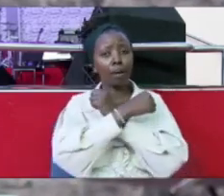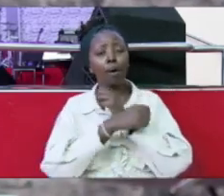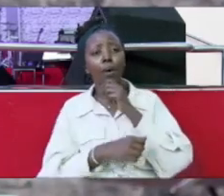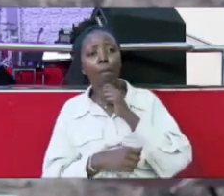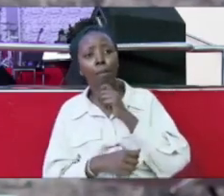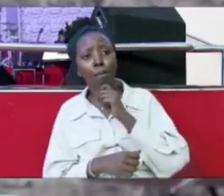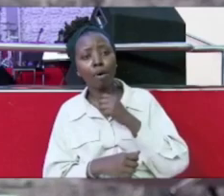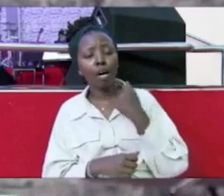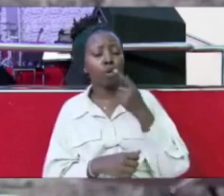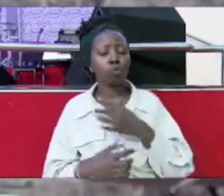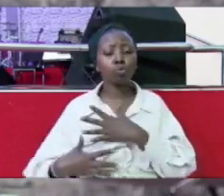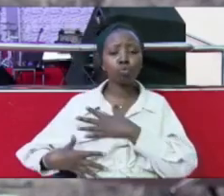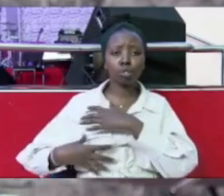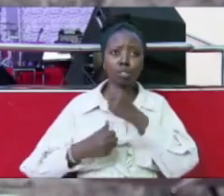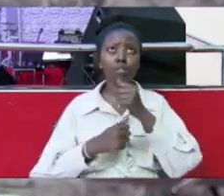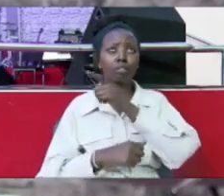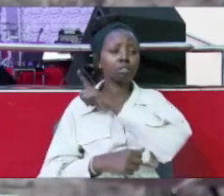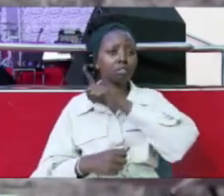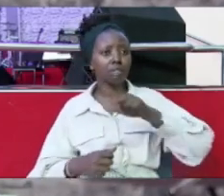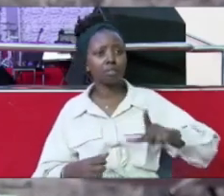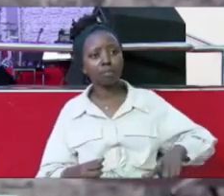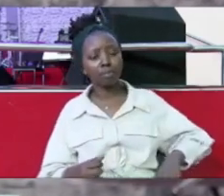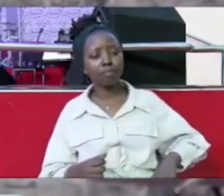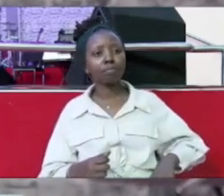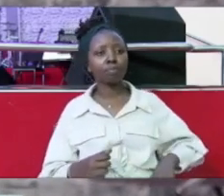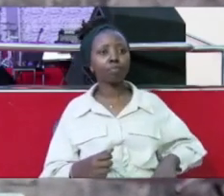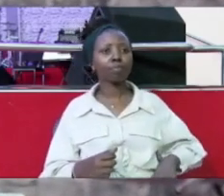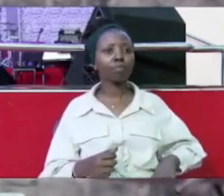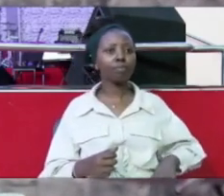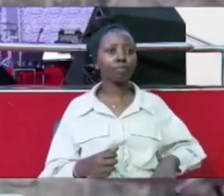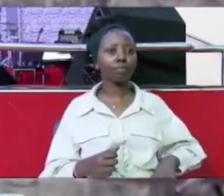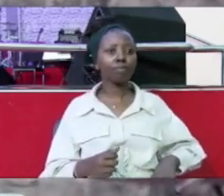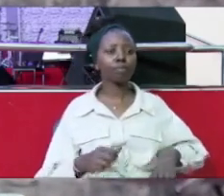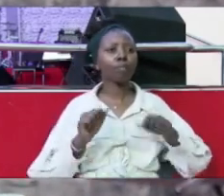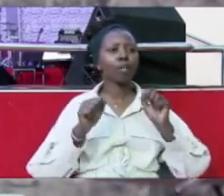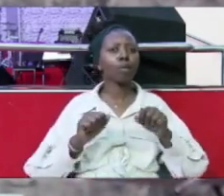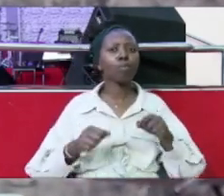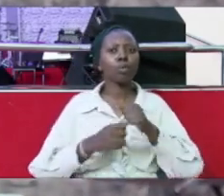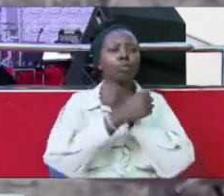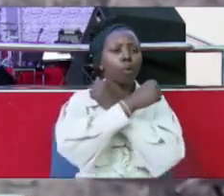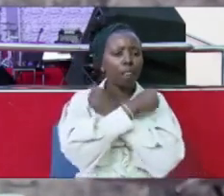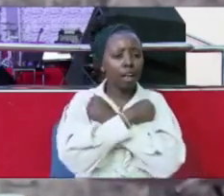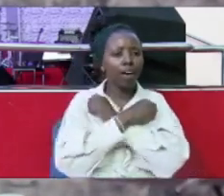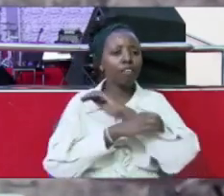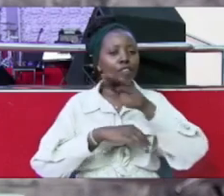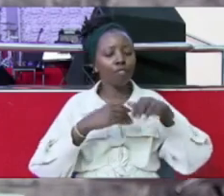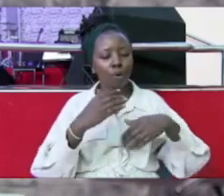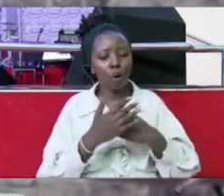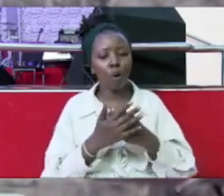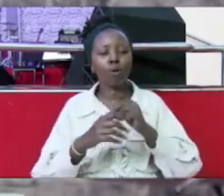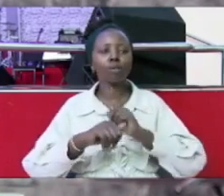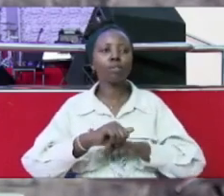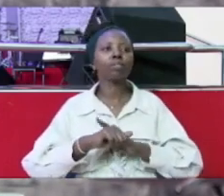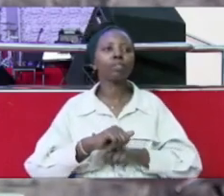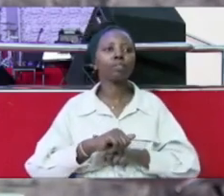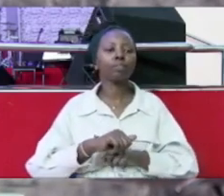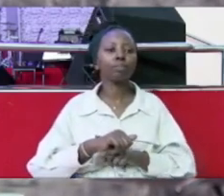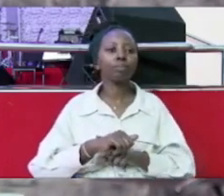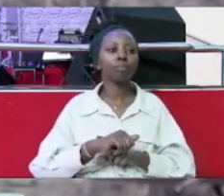trust is in the Lord, lakini mtu haya yote ambaye anamtumainia Mungu, can love at all times. Anaweza akapenda kila wakati.